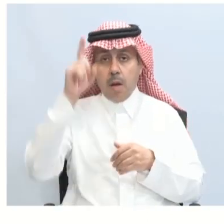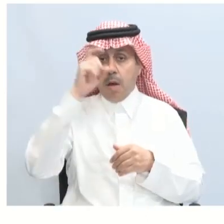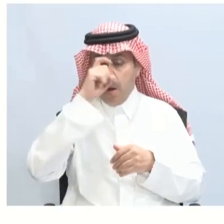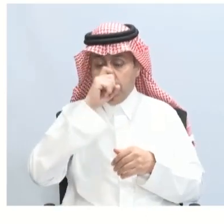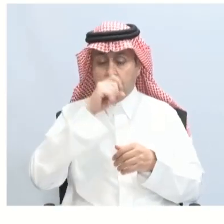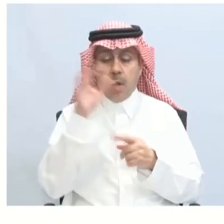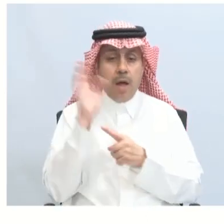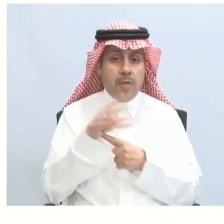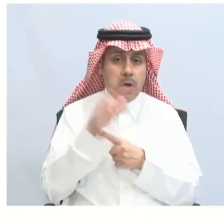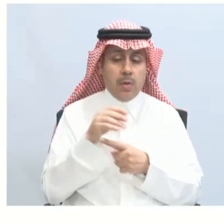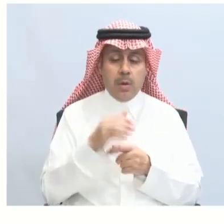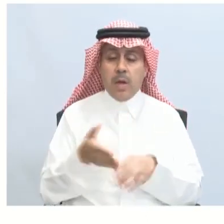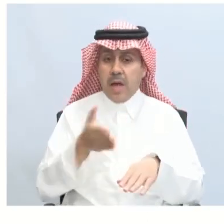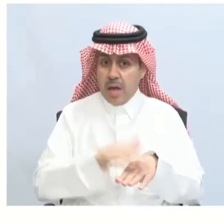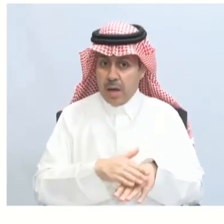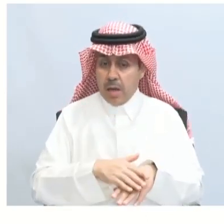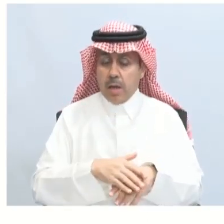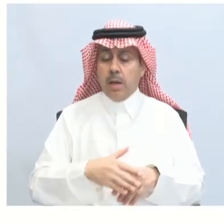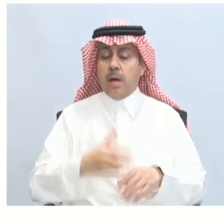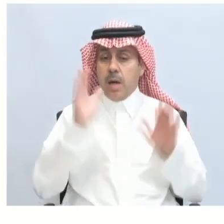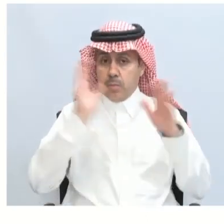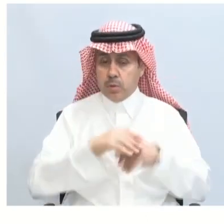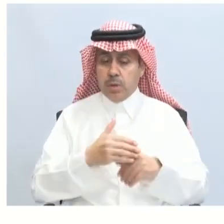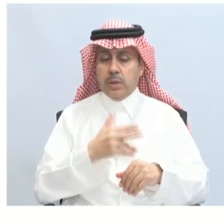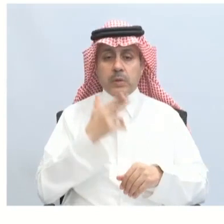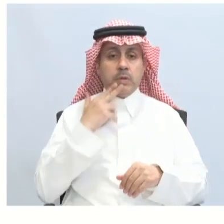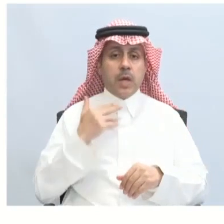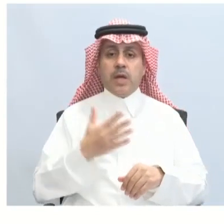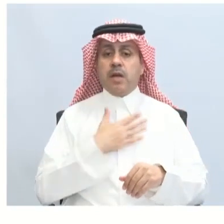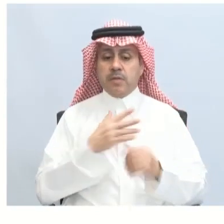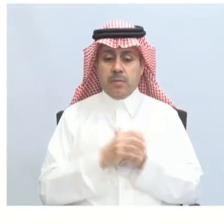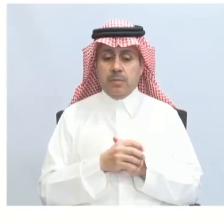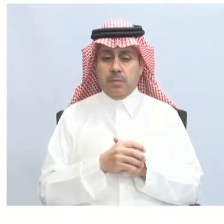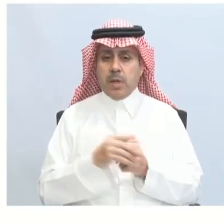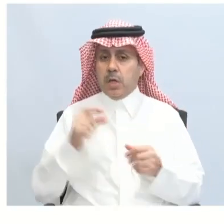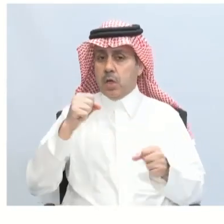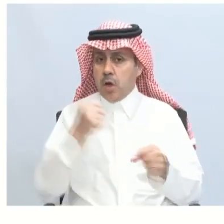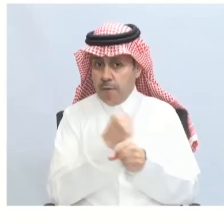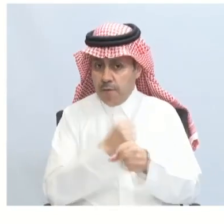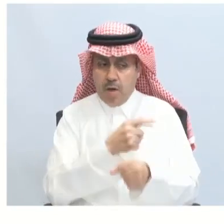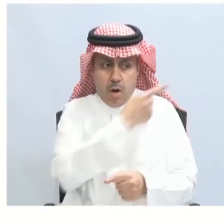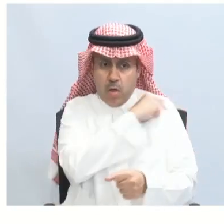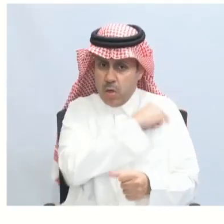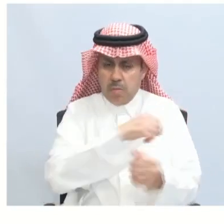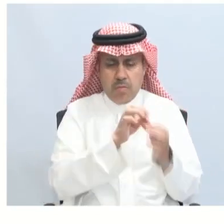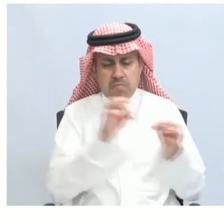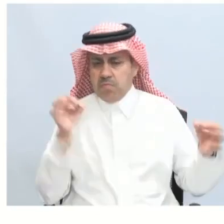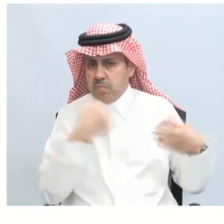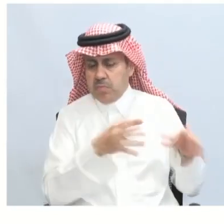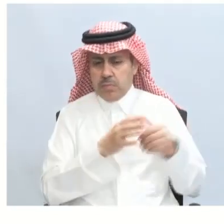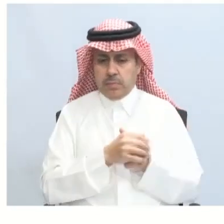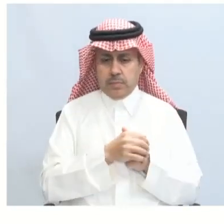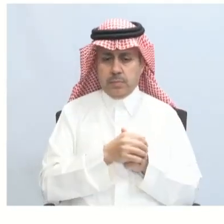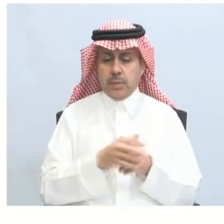فاثر عليك على المصلي في تزكيه نفسك عن ان تقترف الفواحش او ان تفعل المنكرات